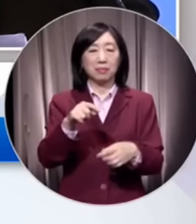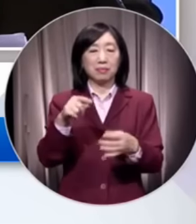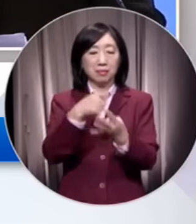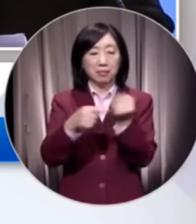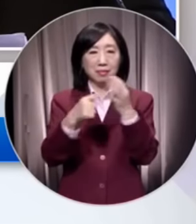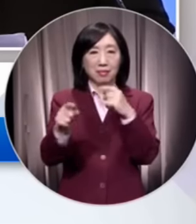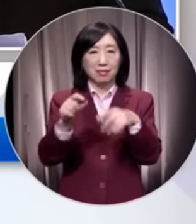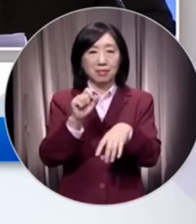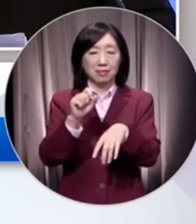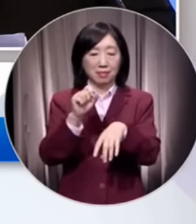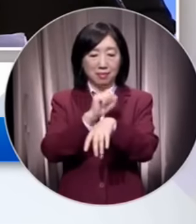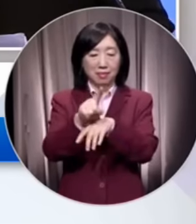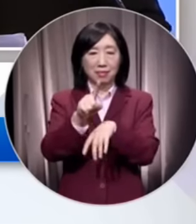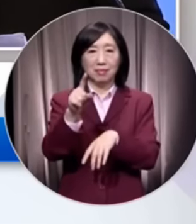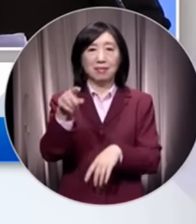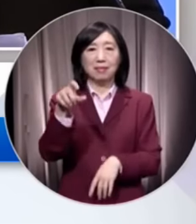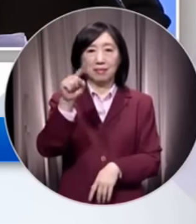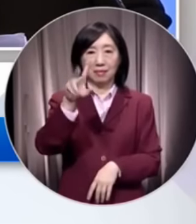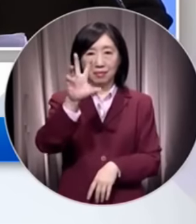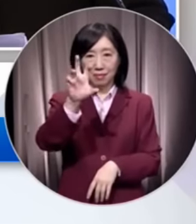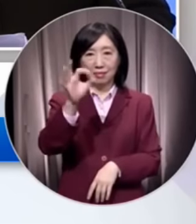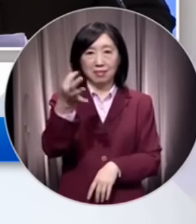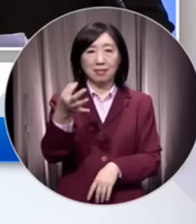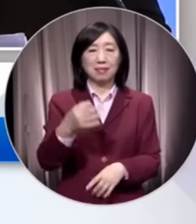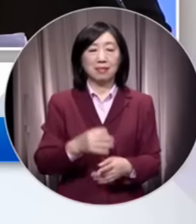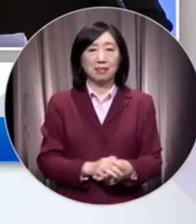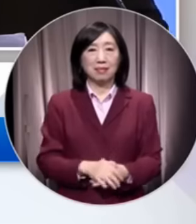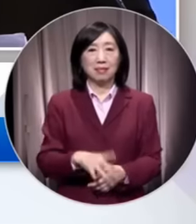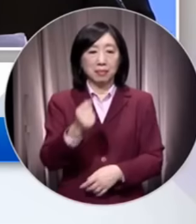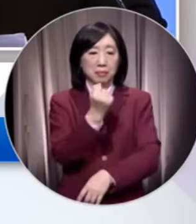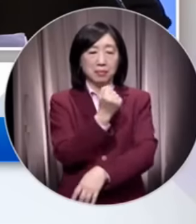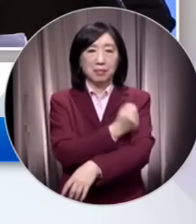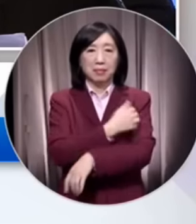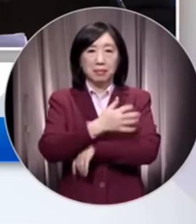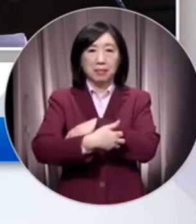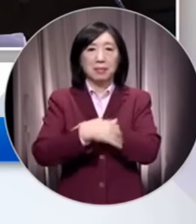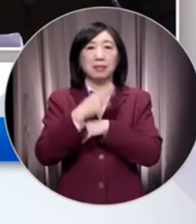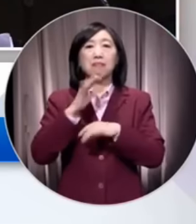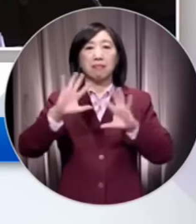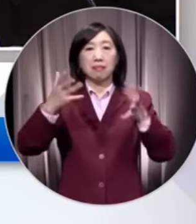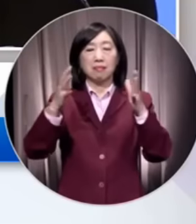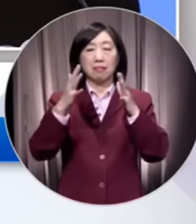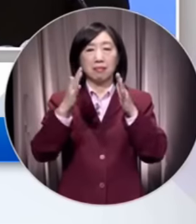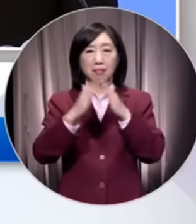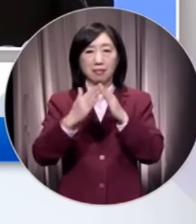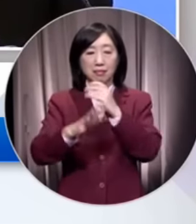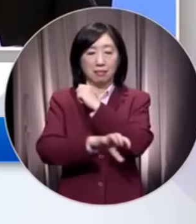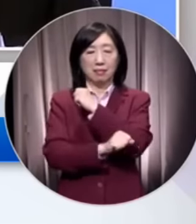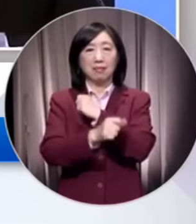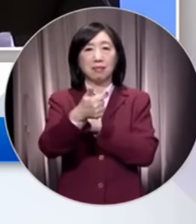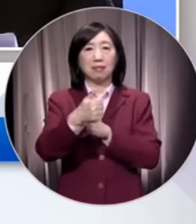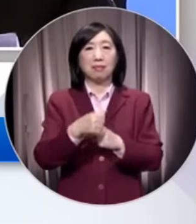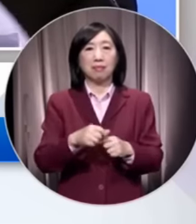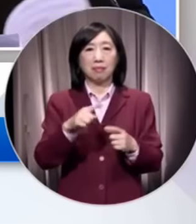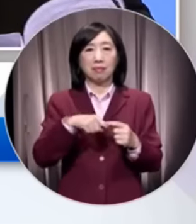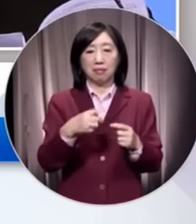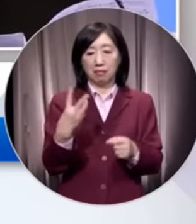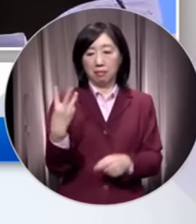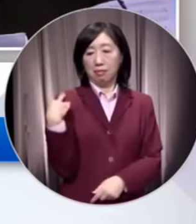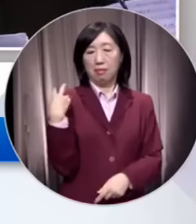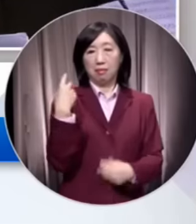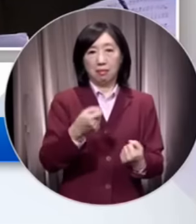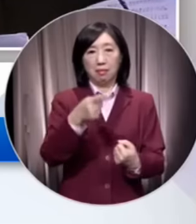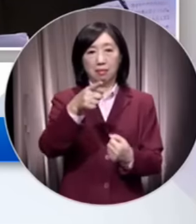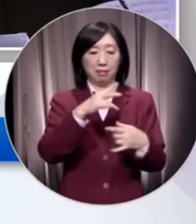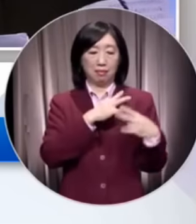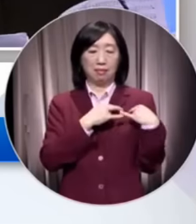有180元。劳工是国家的资产，我们最重视。蔡主席，您3天前在电视政见会当